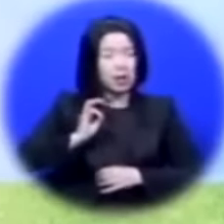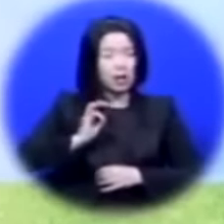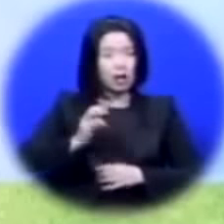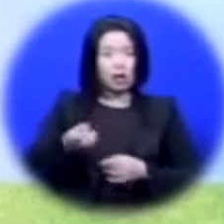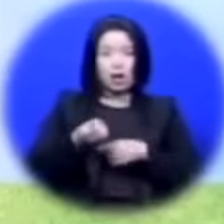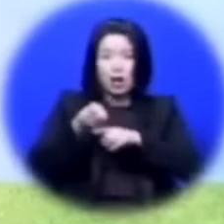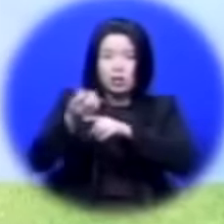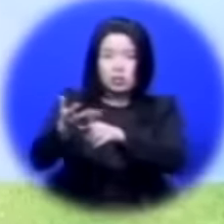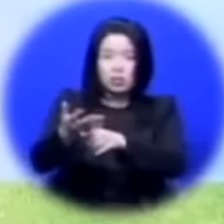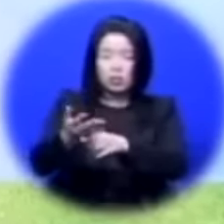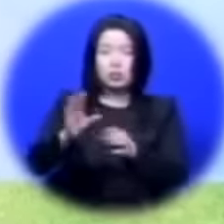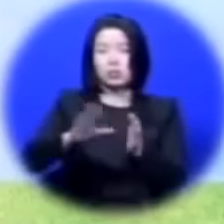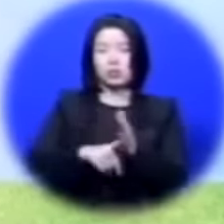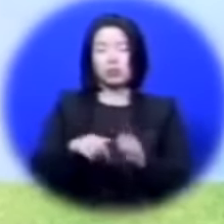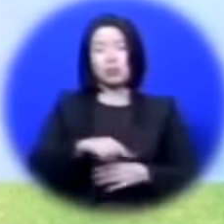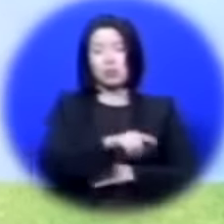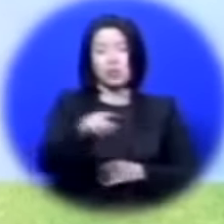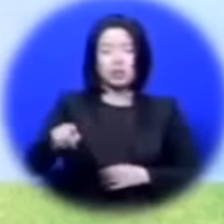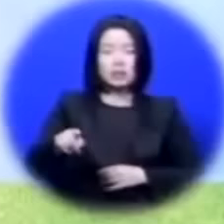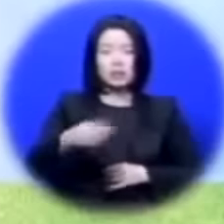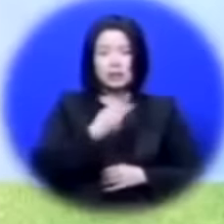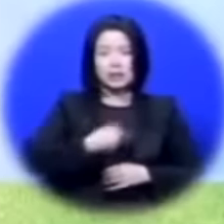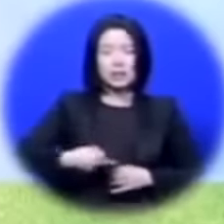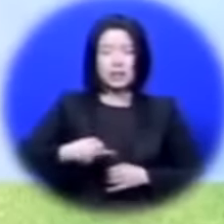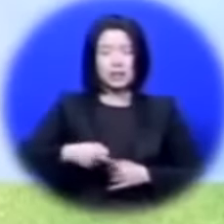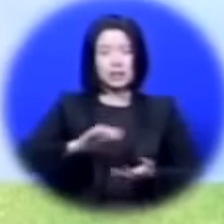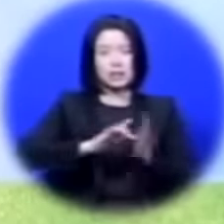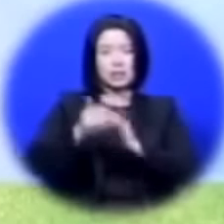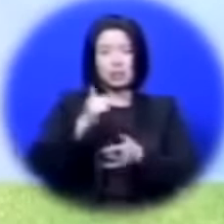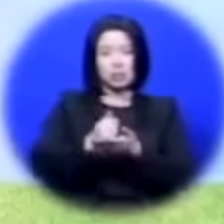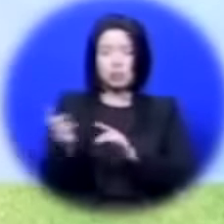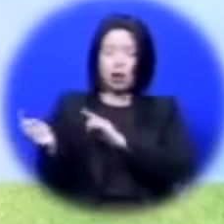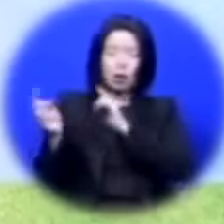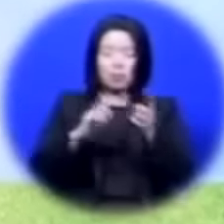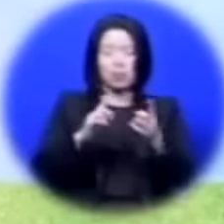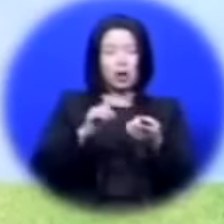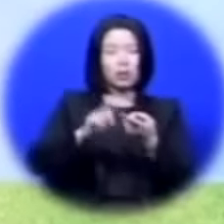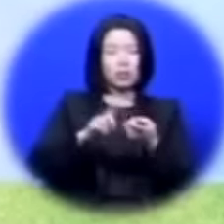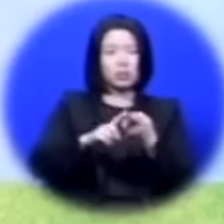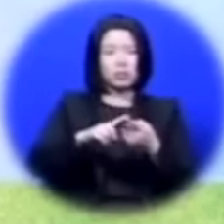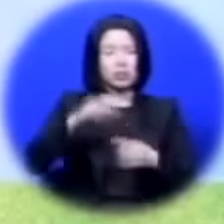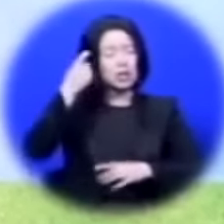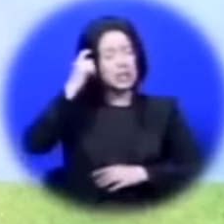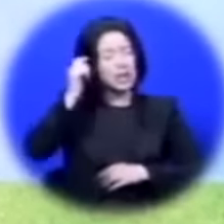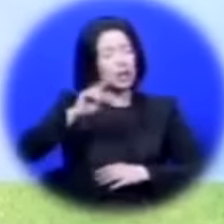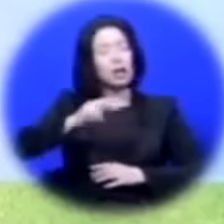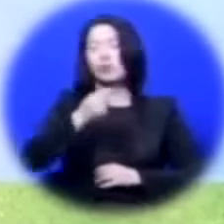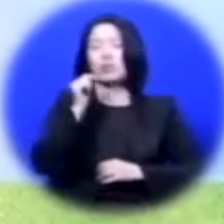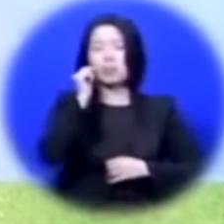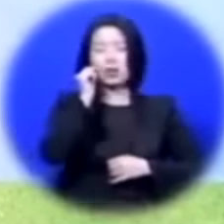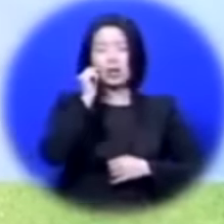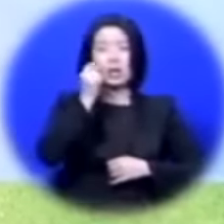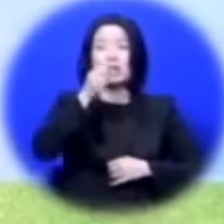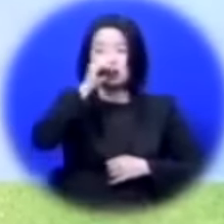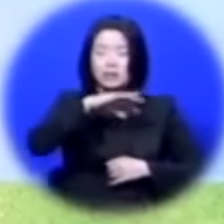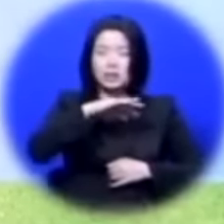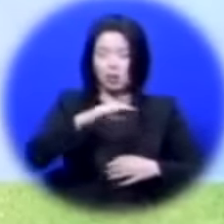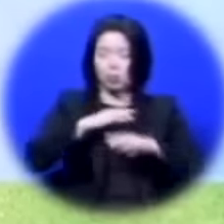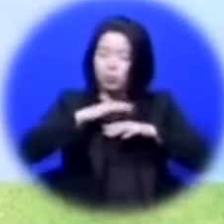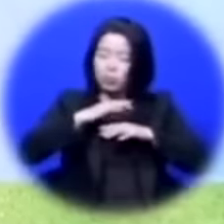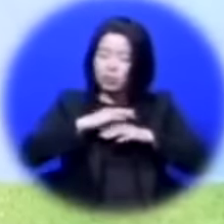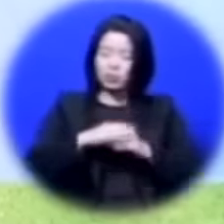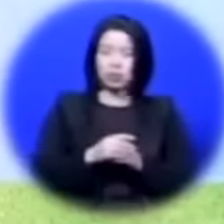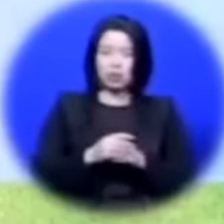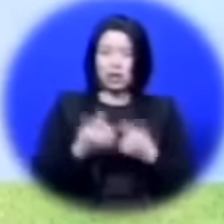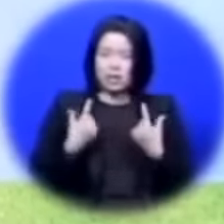때도 그들은 예수님이 부활하셨을 것이라고는 상상도 못 했습니다 그냥 무서워서 여전히